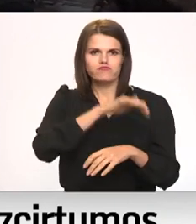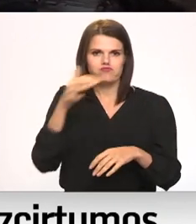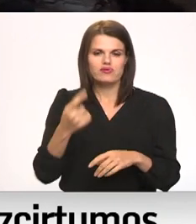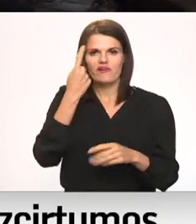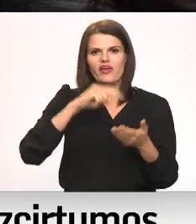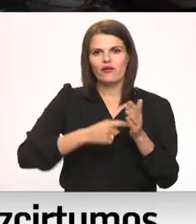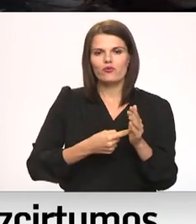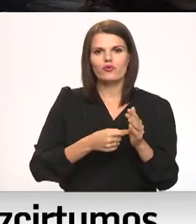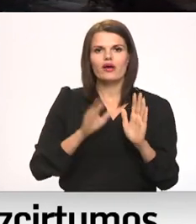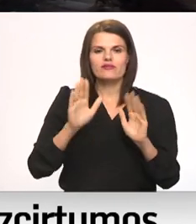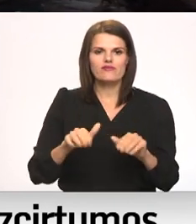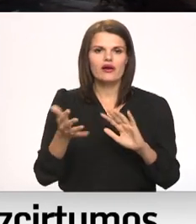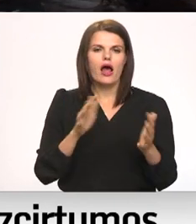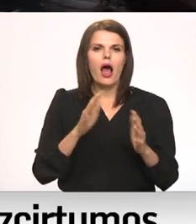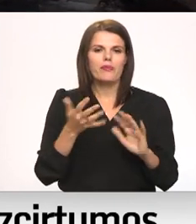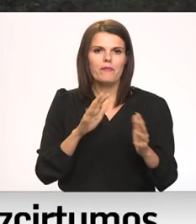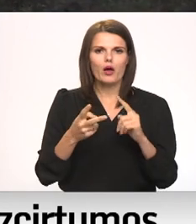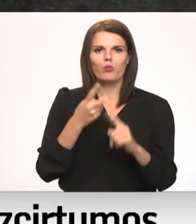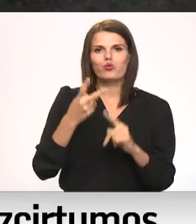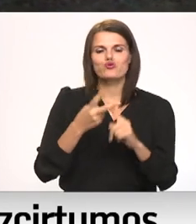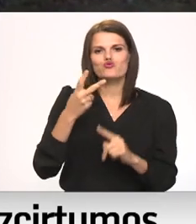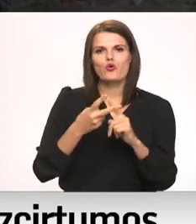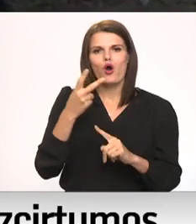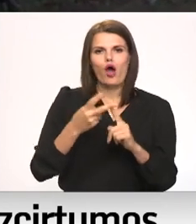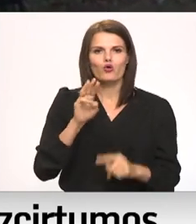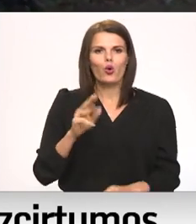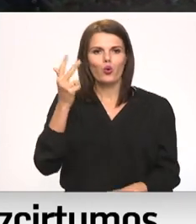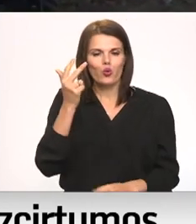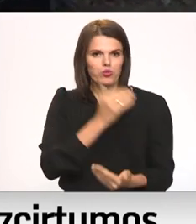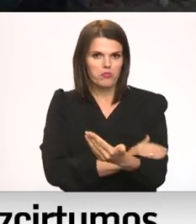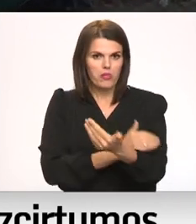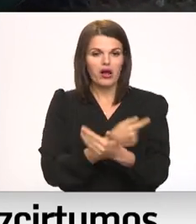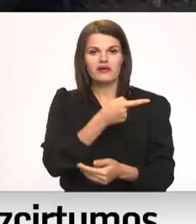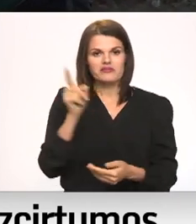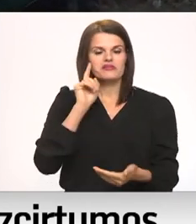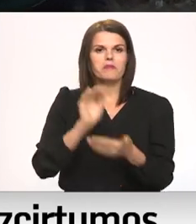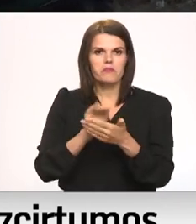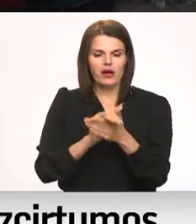aptuveni pusotru kūbu malkas. Abi stāsta, ka arī citi paziņus šādā veidā